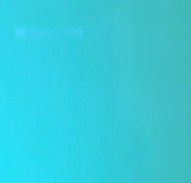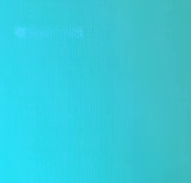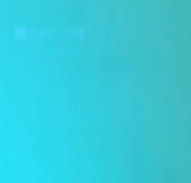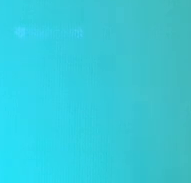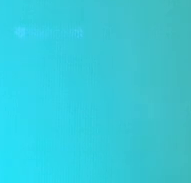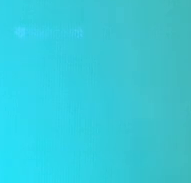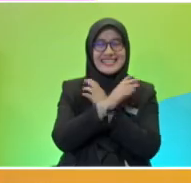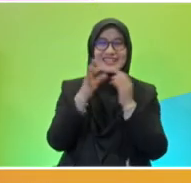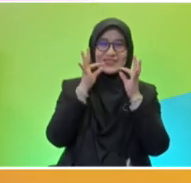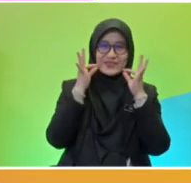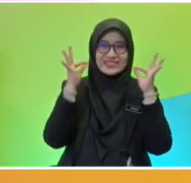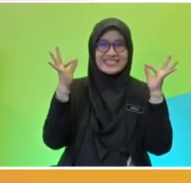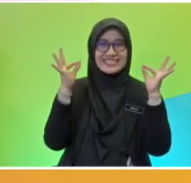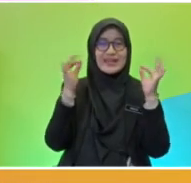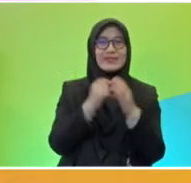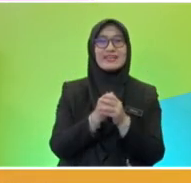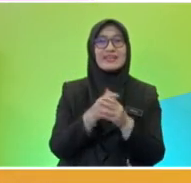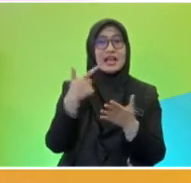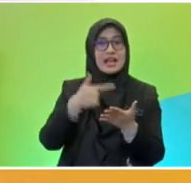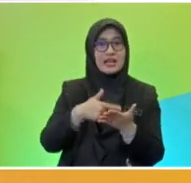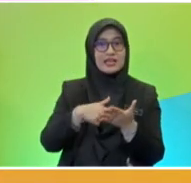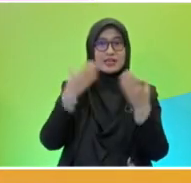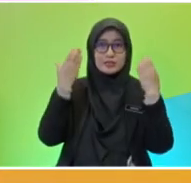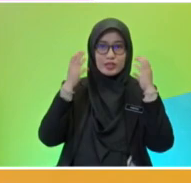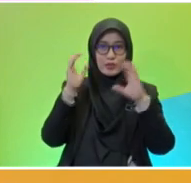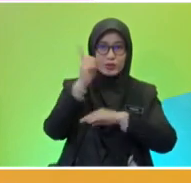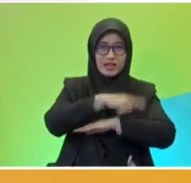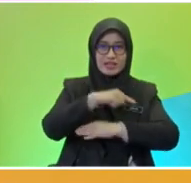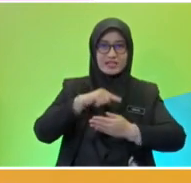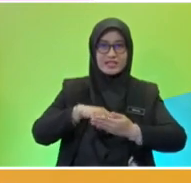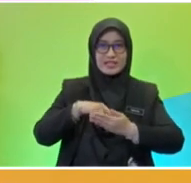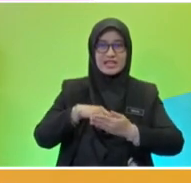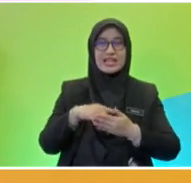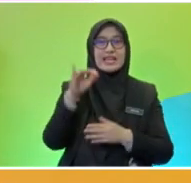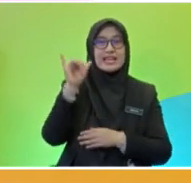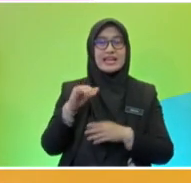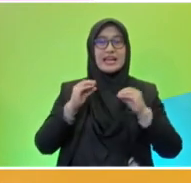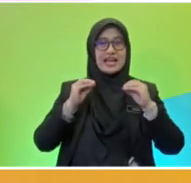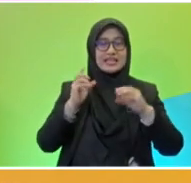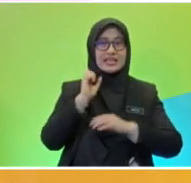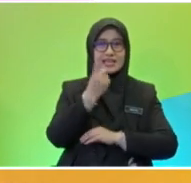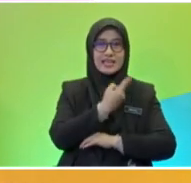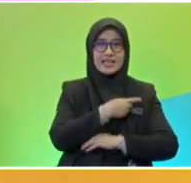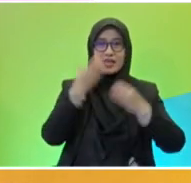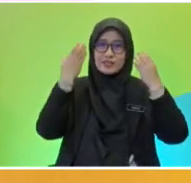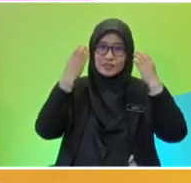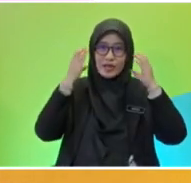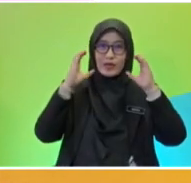katanya. Okey, baiklah. Sekarang ini inilah dia guru yang akan mengajar kita dalam prasekolah kali ini, iaitu